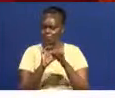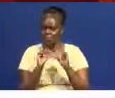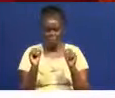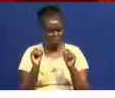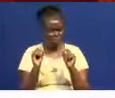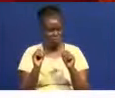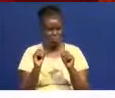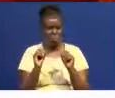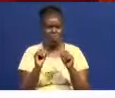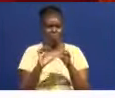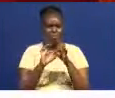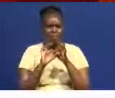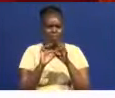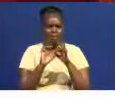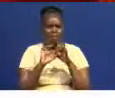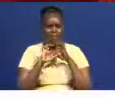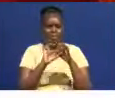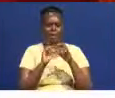hawana ujamaa,